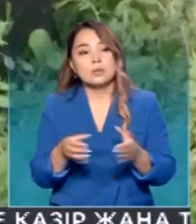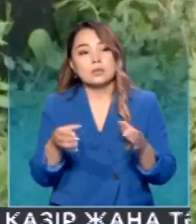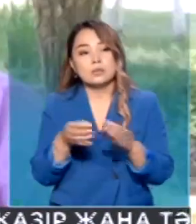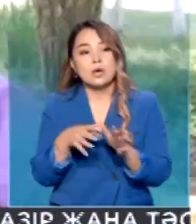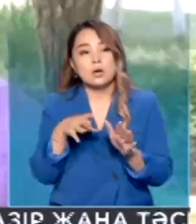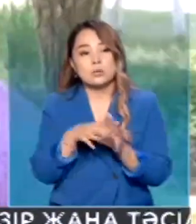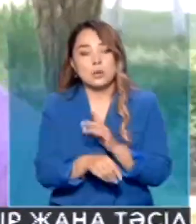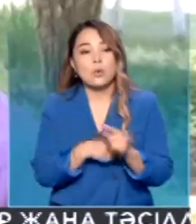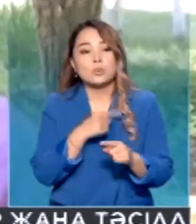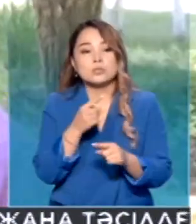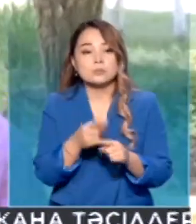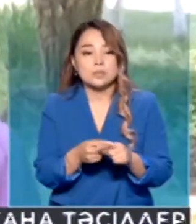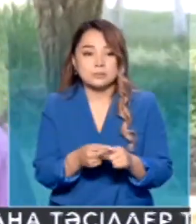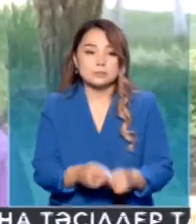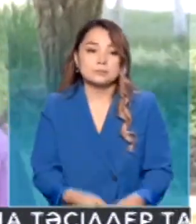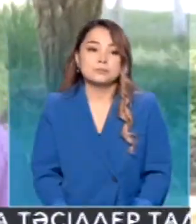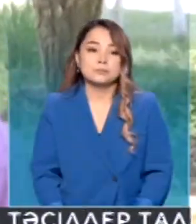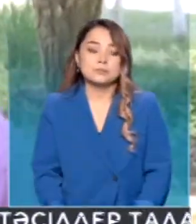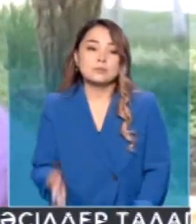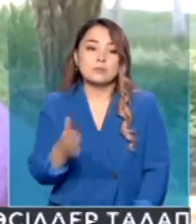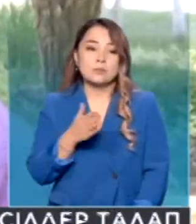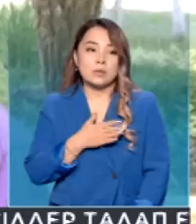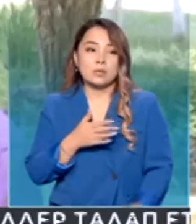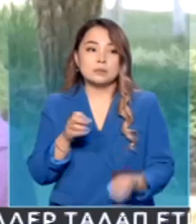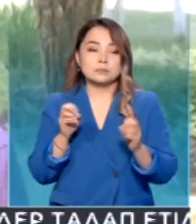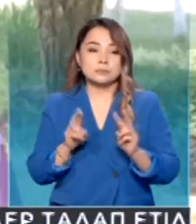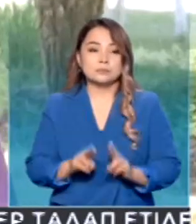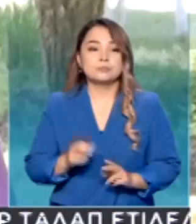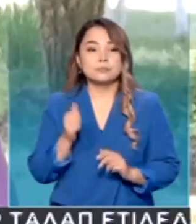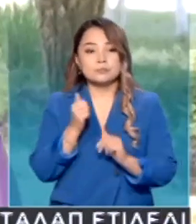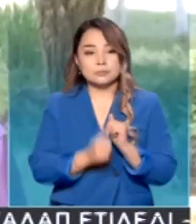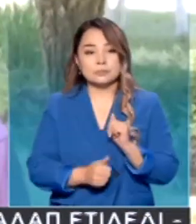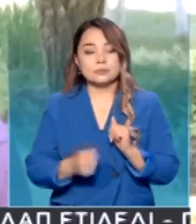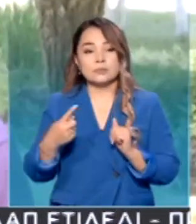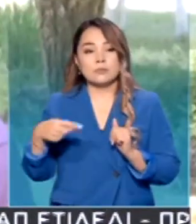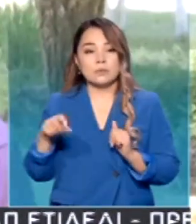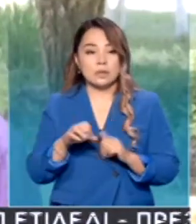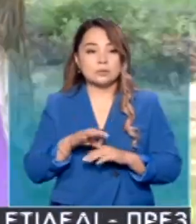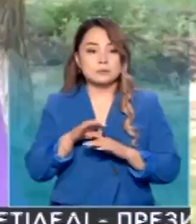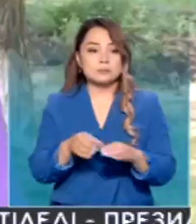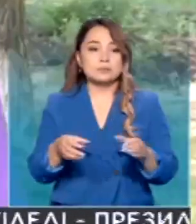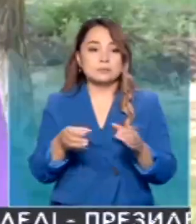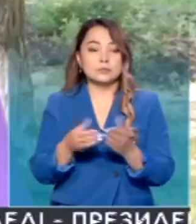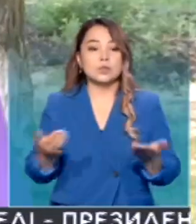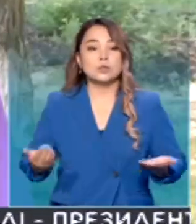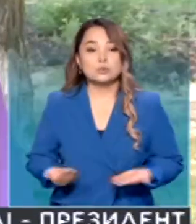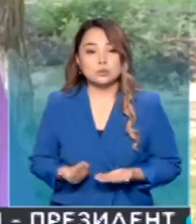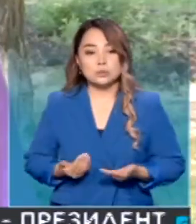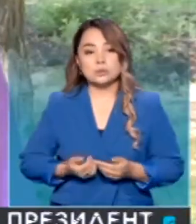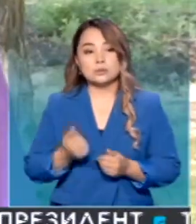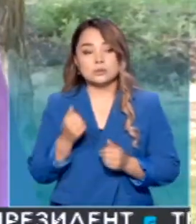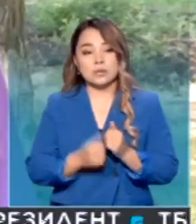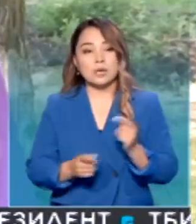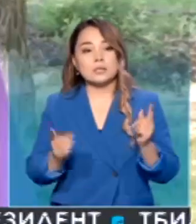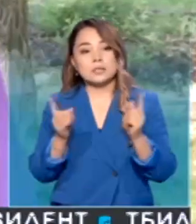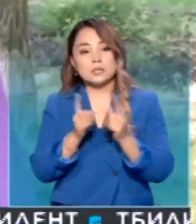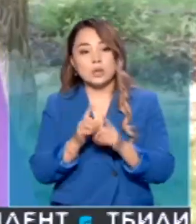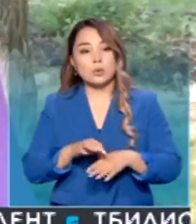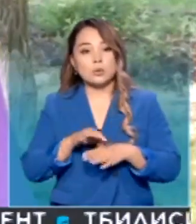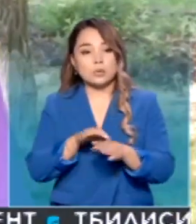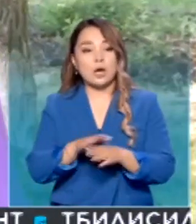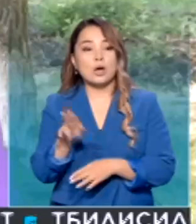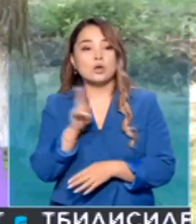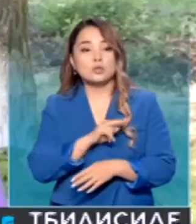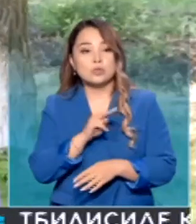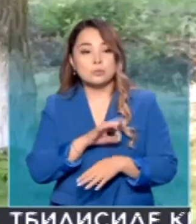қосылыпты. Подрядная организация, мы на еженедельной основе. Мердігер кәсіпорынмен тұрғындармен апта сайын кездесу өткіземіз.